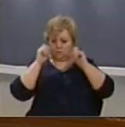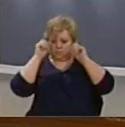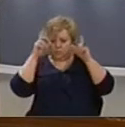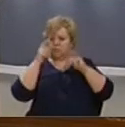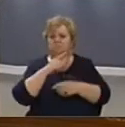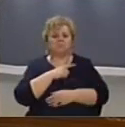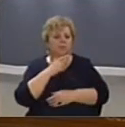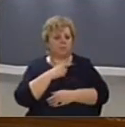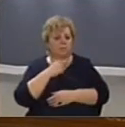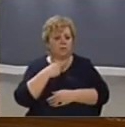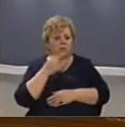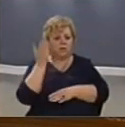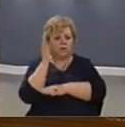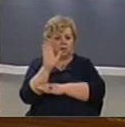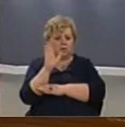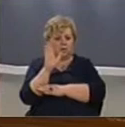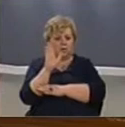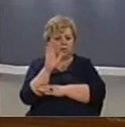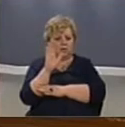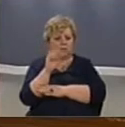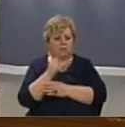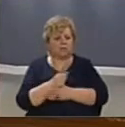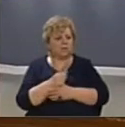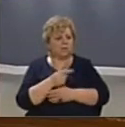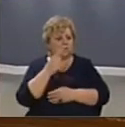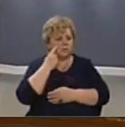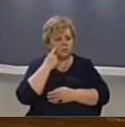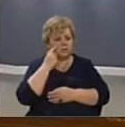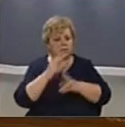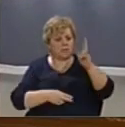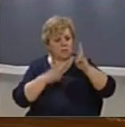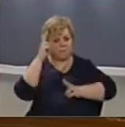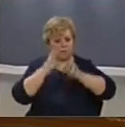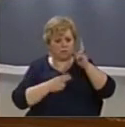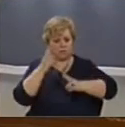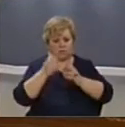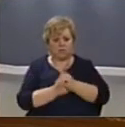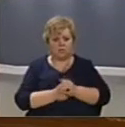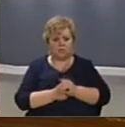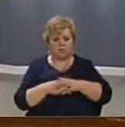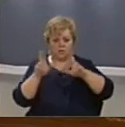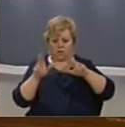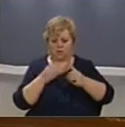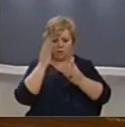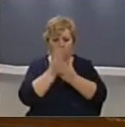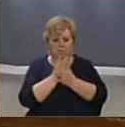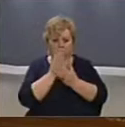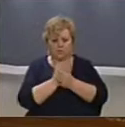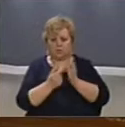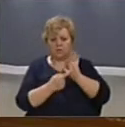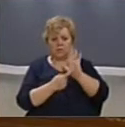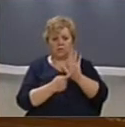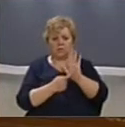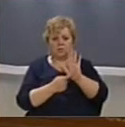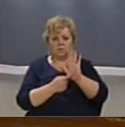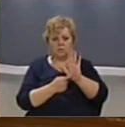prita nga përfaqësuesja e iniciimit të debatit që do të kthehet në dokumentin që na ka prezantuar